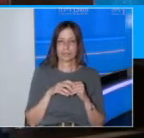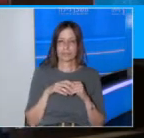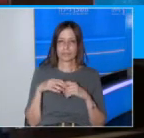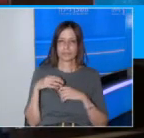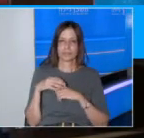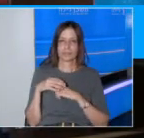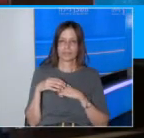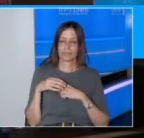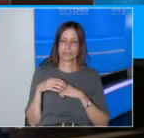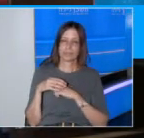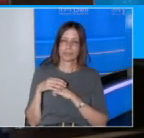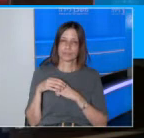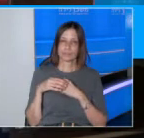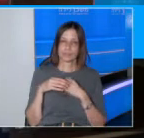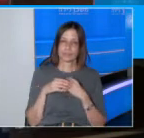גזר, בדיוק.